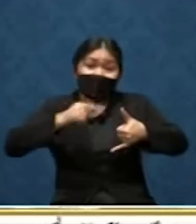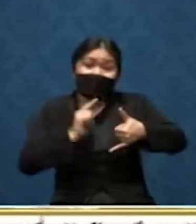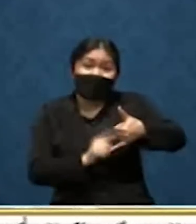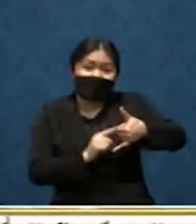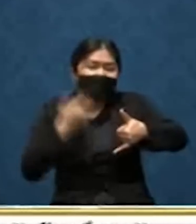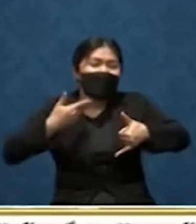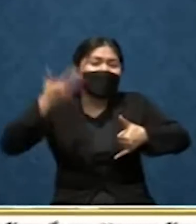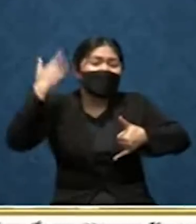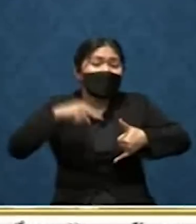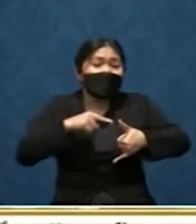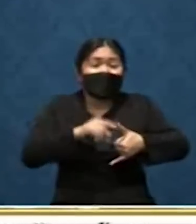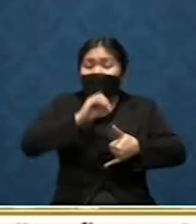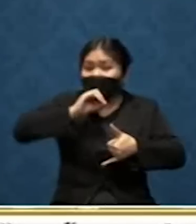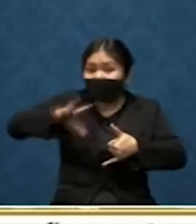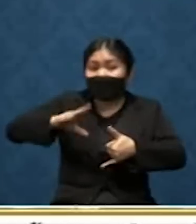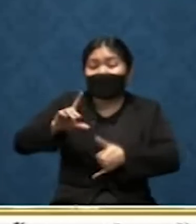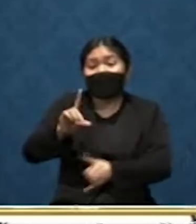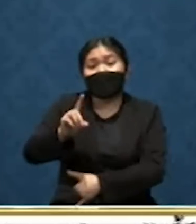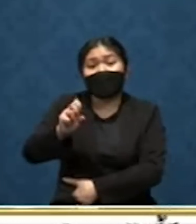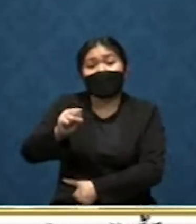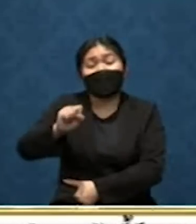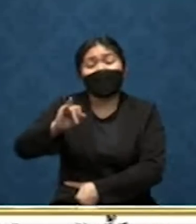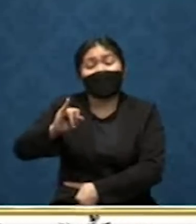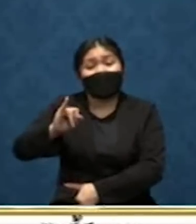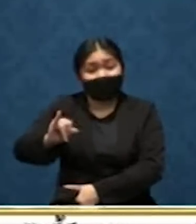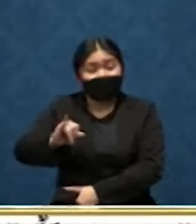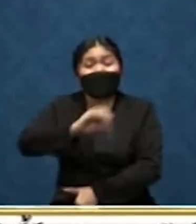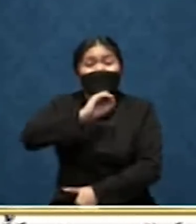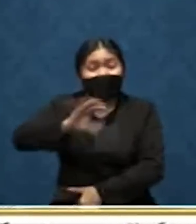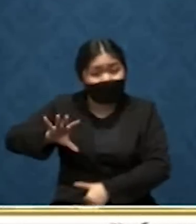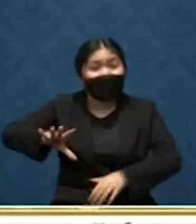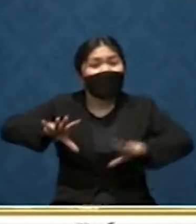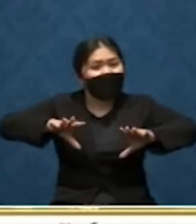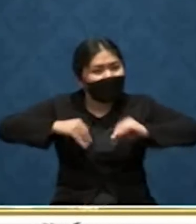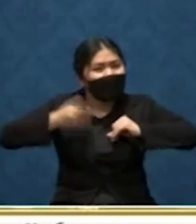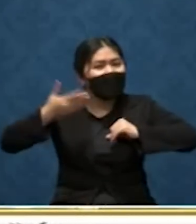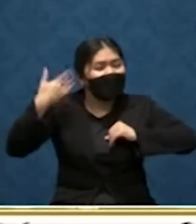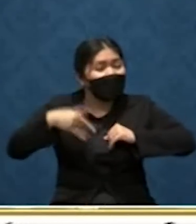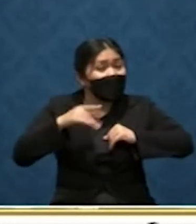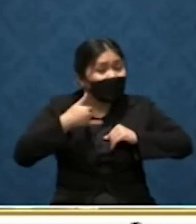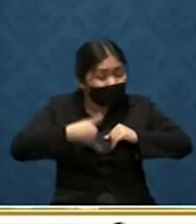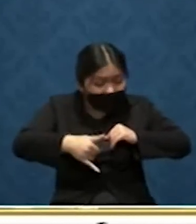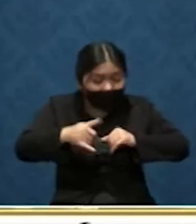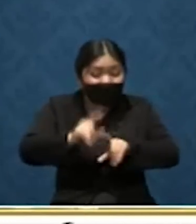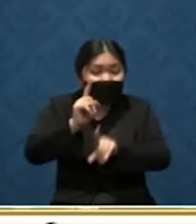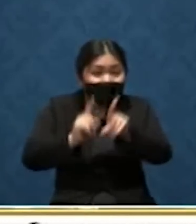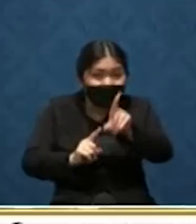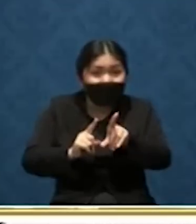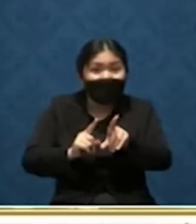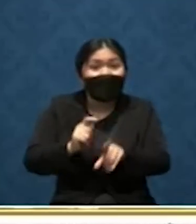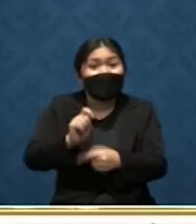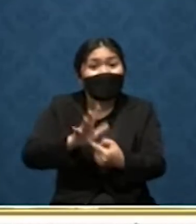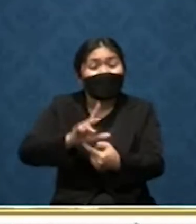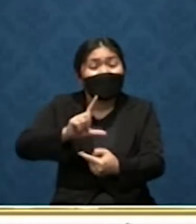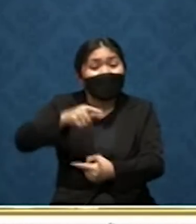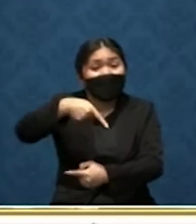ยให้การกเจ้าหน้าที่Dsi ก็ยอมรบออกมาตรงๆด้วยว่าที่ไปถือห้นอันลัว P&Eหรอเค